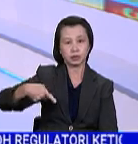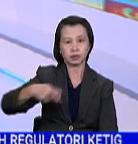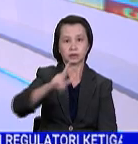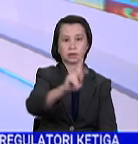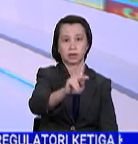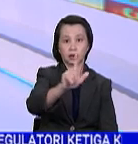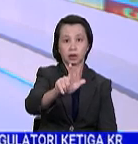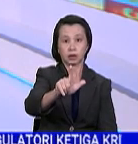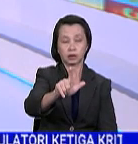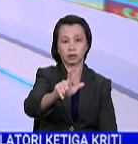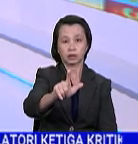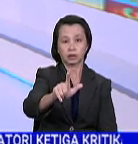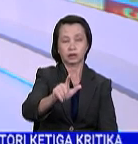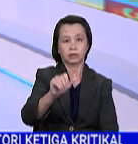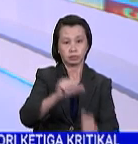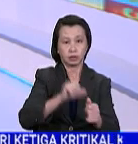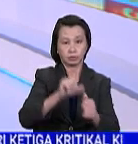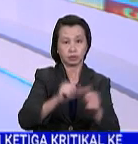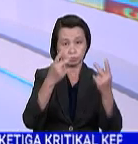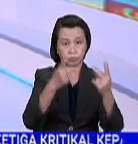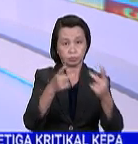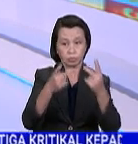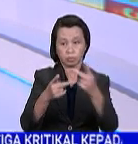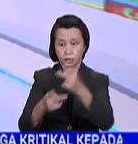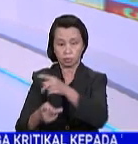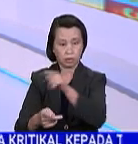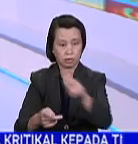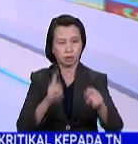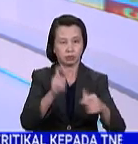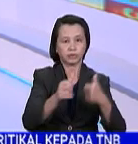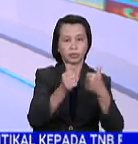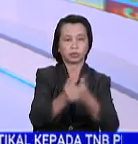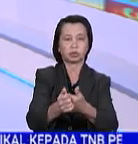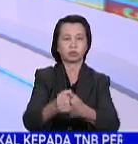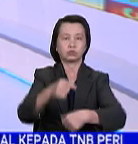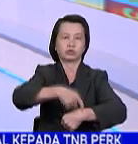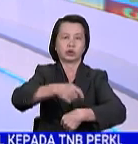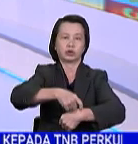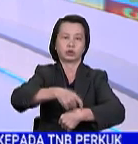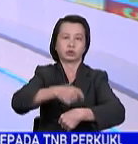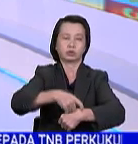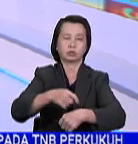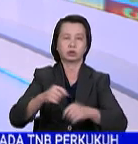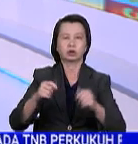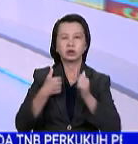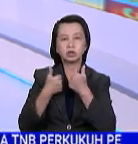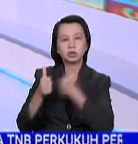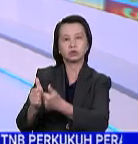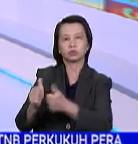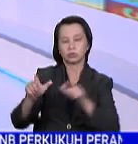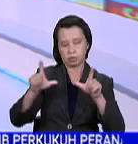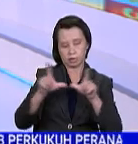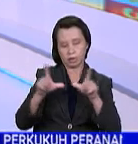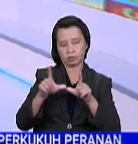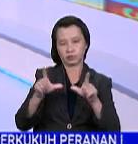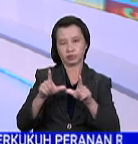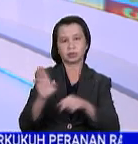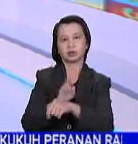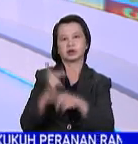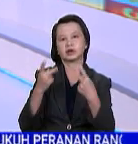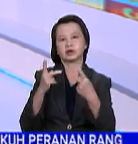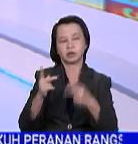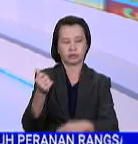Lumpur, Arifin Samsudin, setiap premis perniagaan harus mematuhi waktu operasi yang dinyatakan pada lesen perniagaan